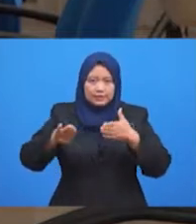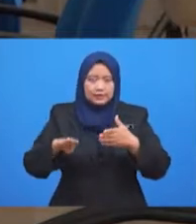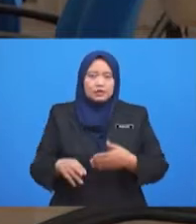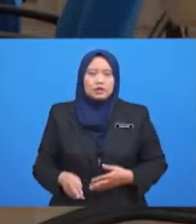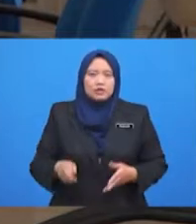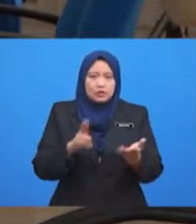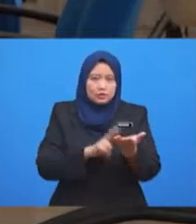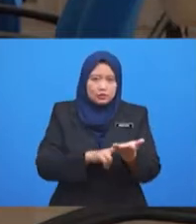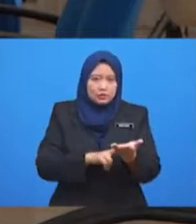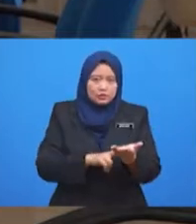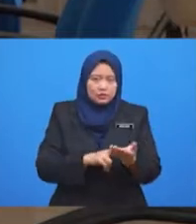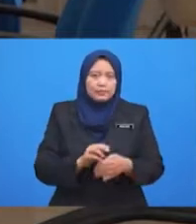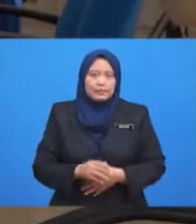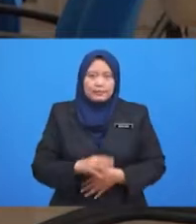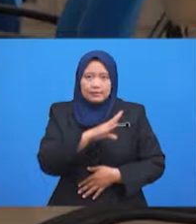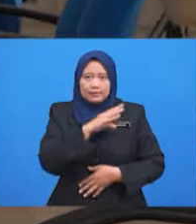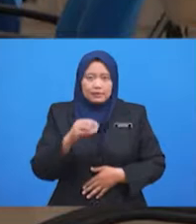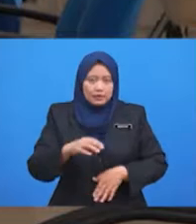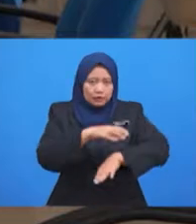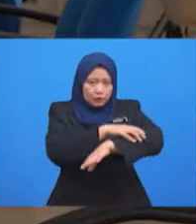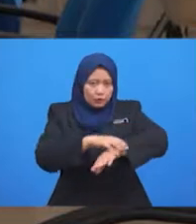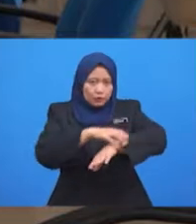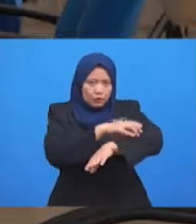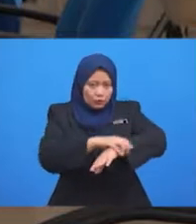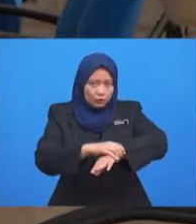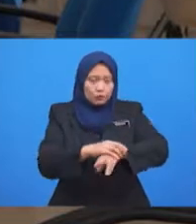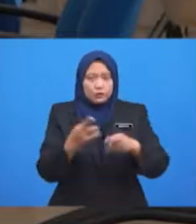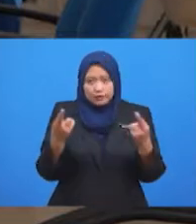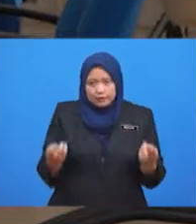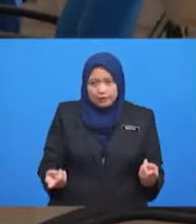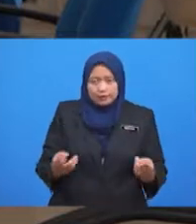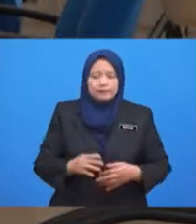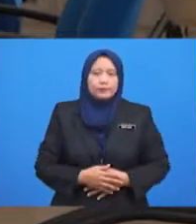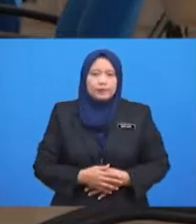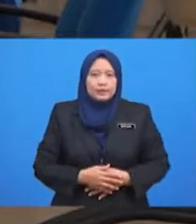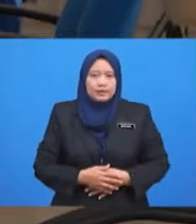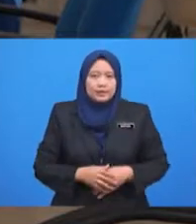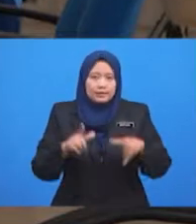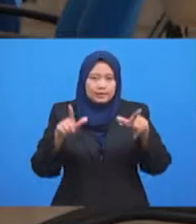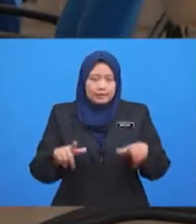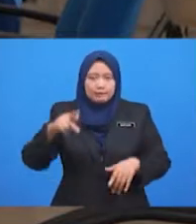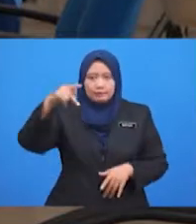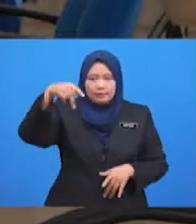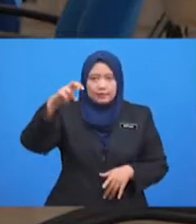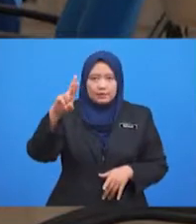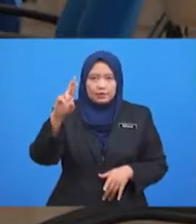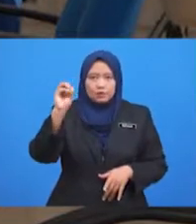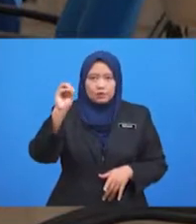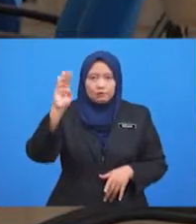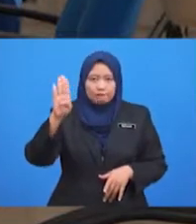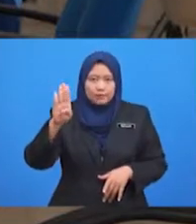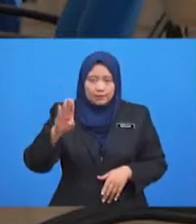pada bahagian-bahagian tersebut. Letakkan prop di atas betis sebelah kiri